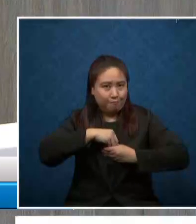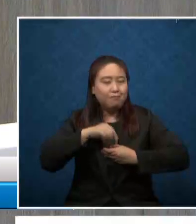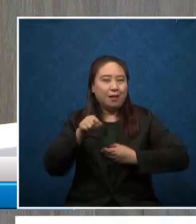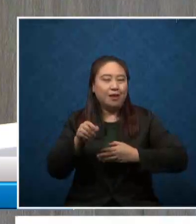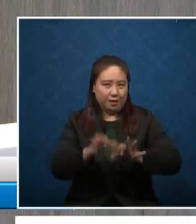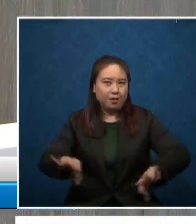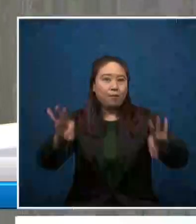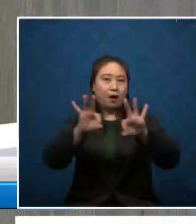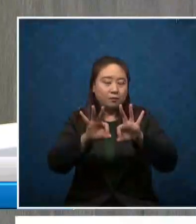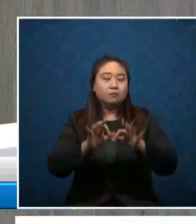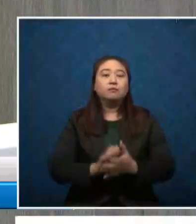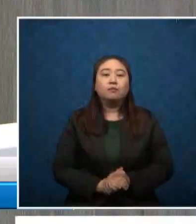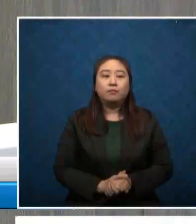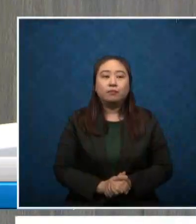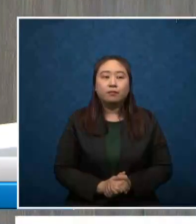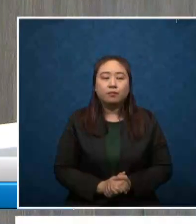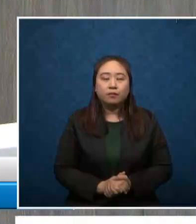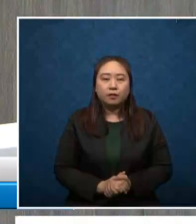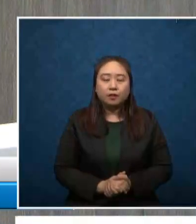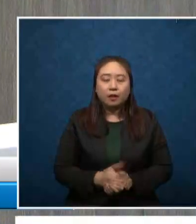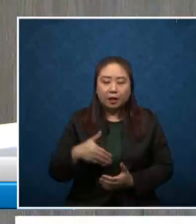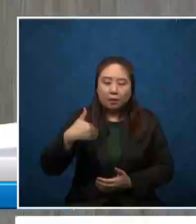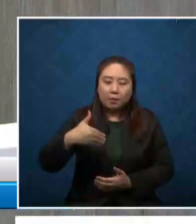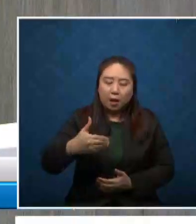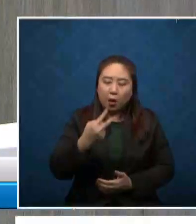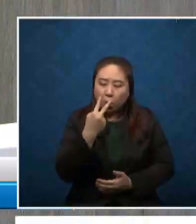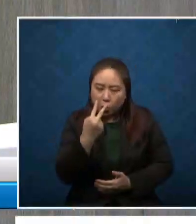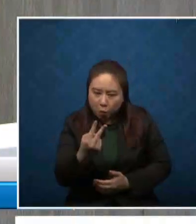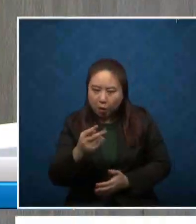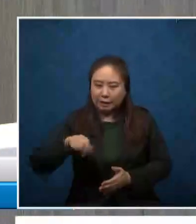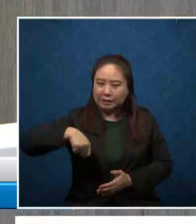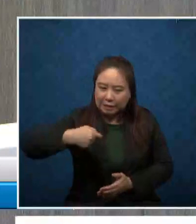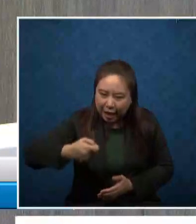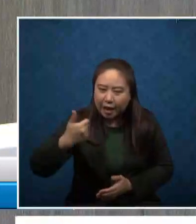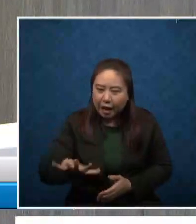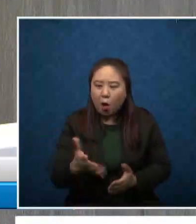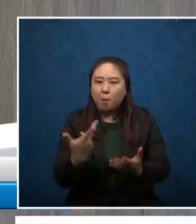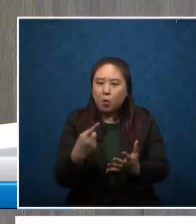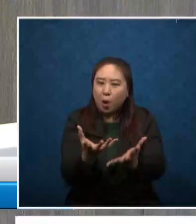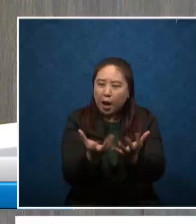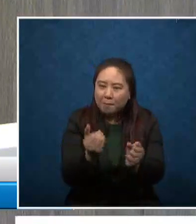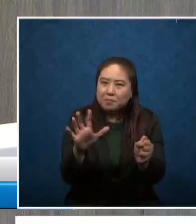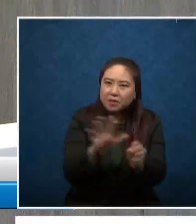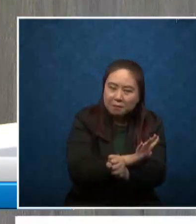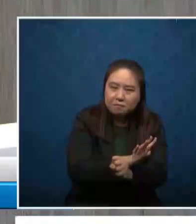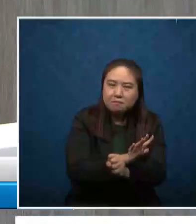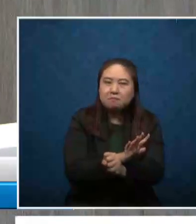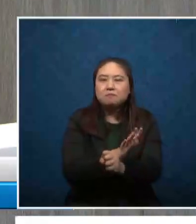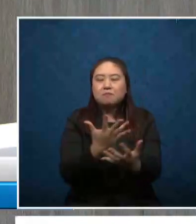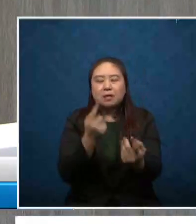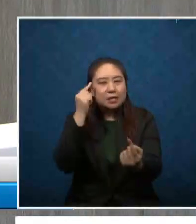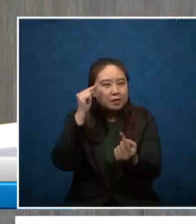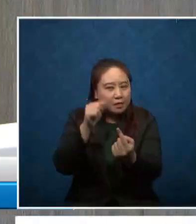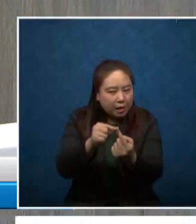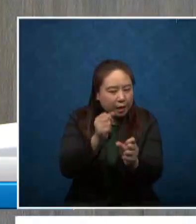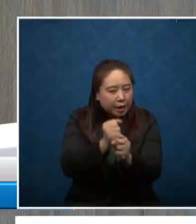ัมากแล้วระหว่างทางก็เนนความค้มค่าประสิทธภา ปสิทธภาโดยนกถึงผลซำลิ